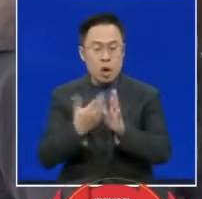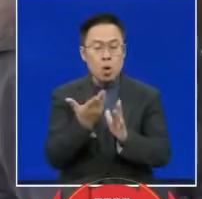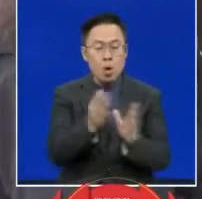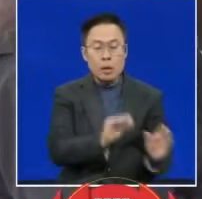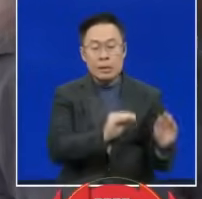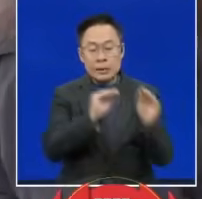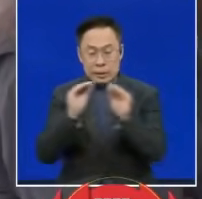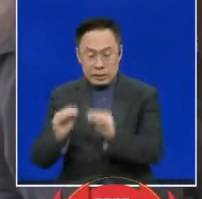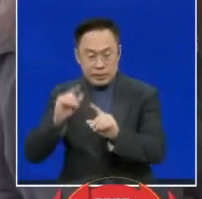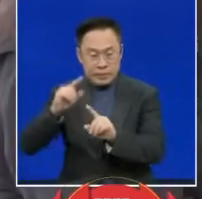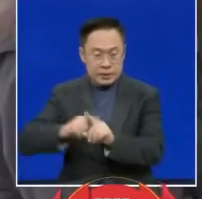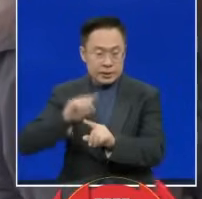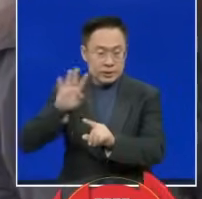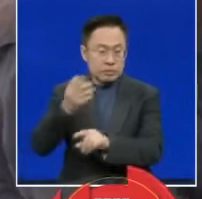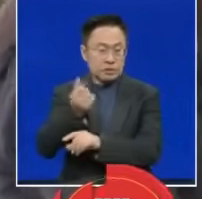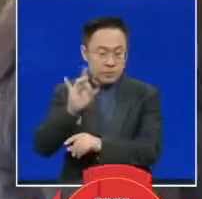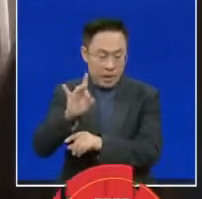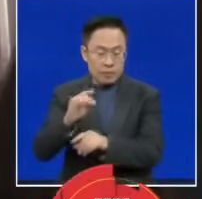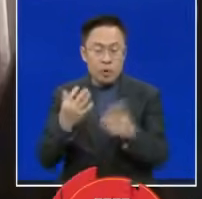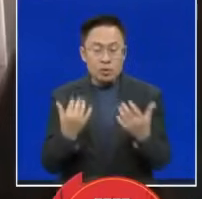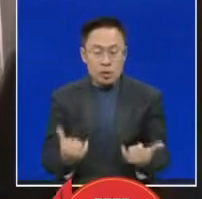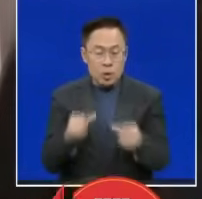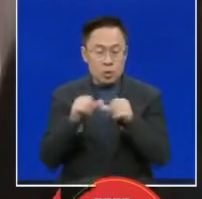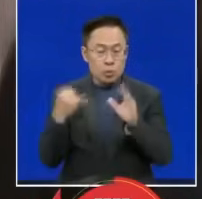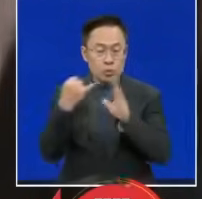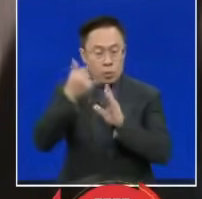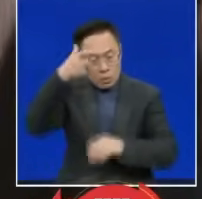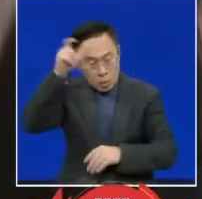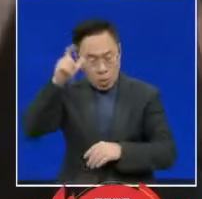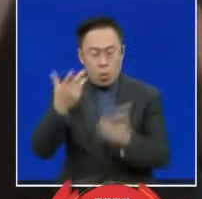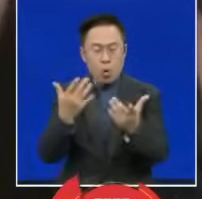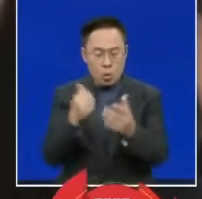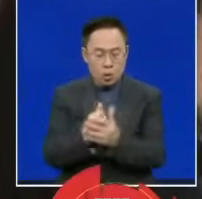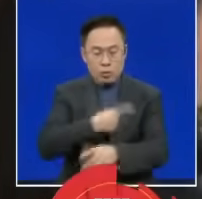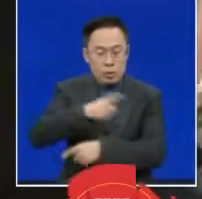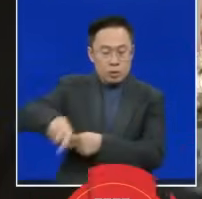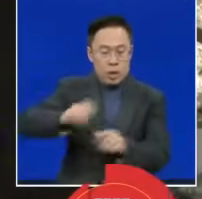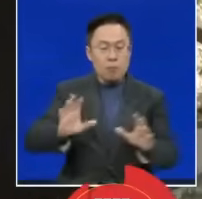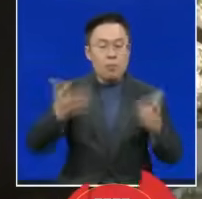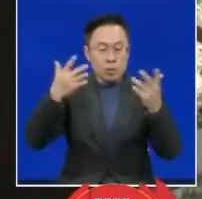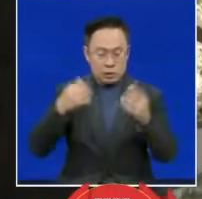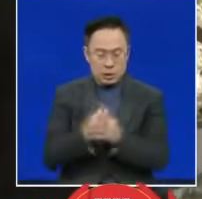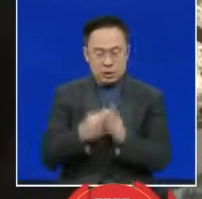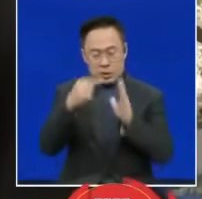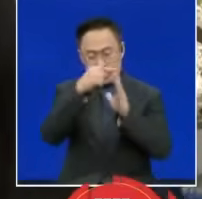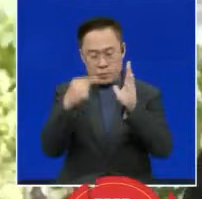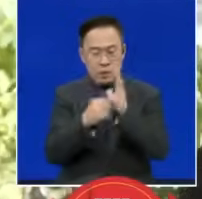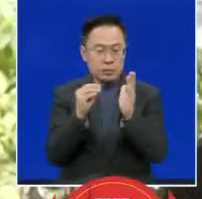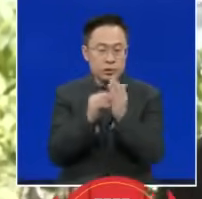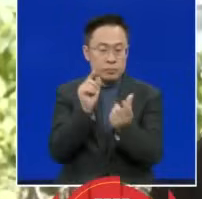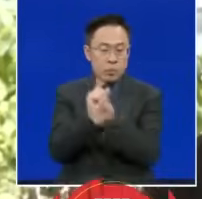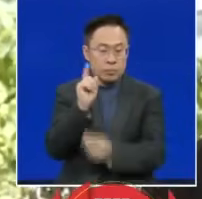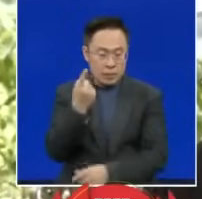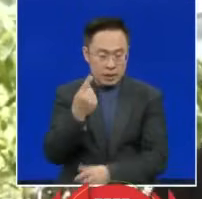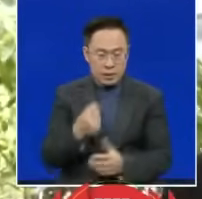เมษายนก็คือหลังสงกรานต์บอกว่าอยู่ต่างจังหวัดก็เดี๋ยวทางตำรวจบอกต้องรดูเอกสารครับเพื่อดูเหตุผลว่าไอ้ที่ขอเลื่อนไปเนี่ย